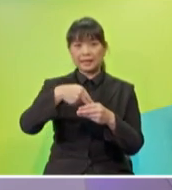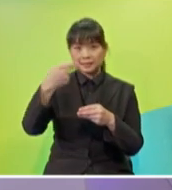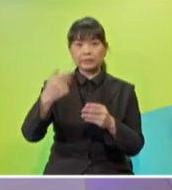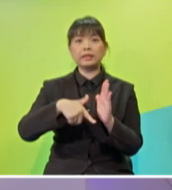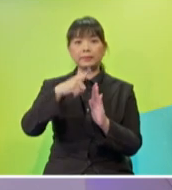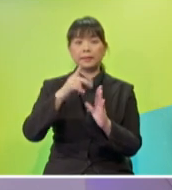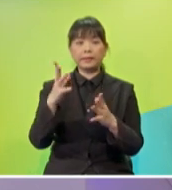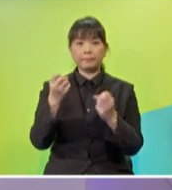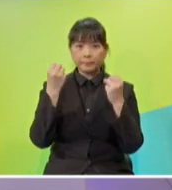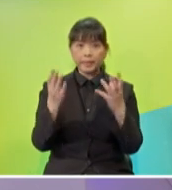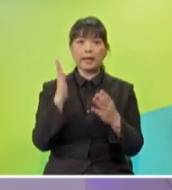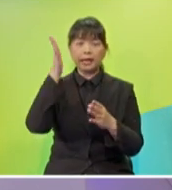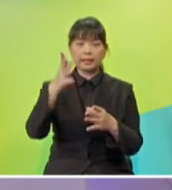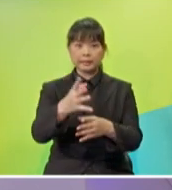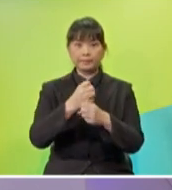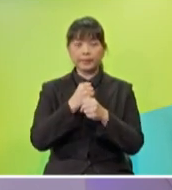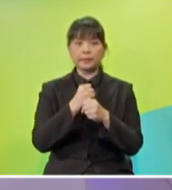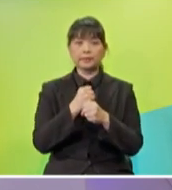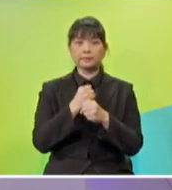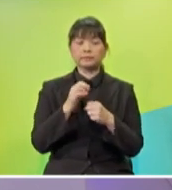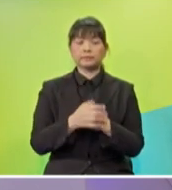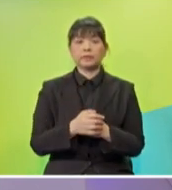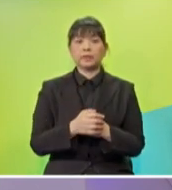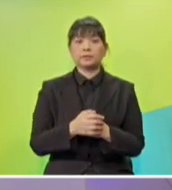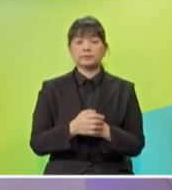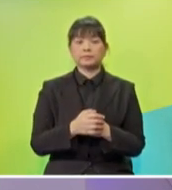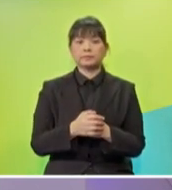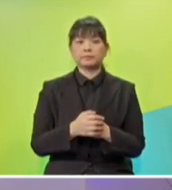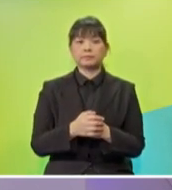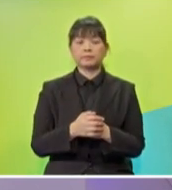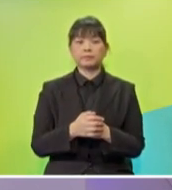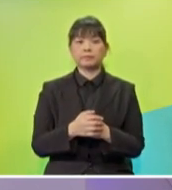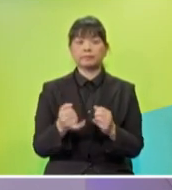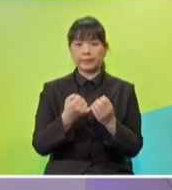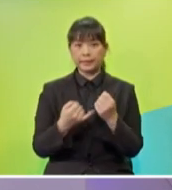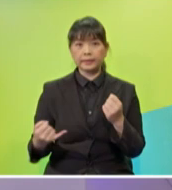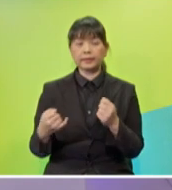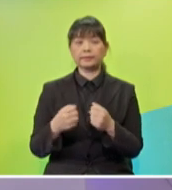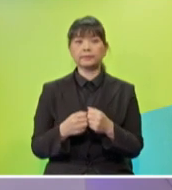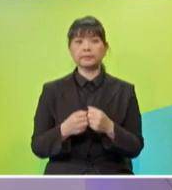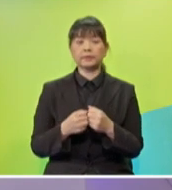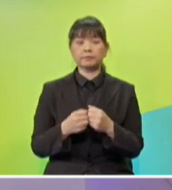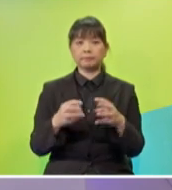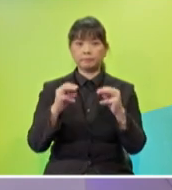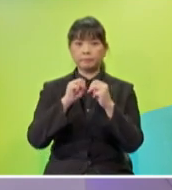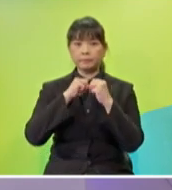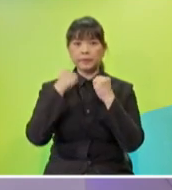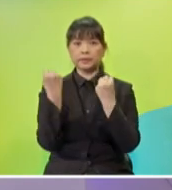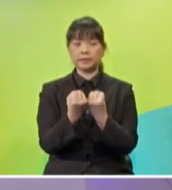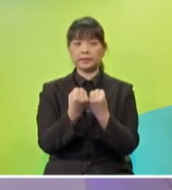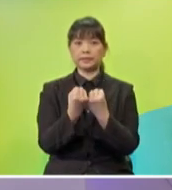Oke melahirkan masyarakat yang bersatu padu dan bekerjasama ada kaitan dengan